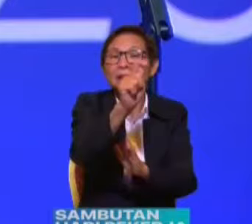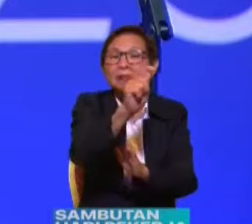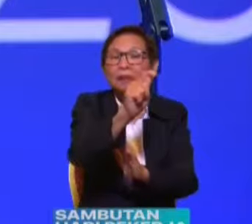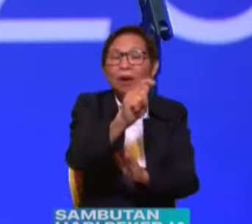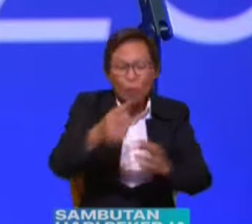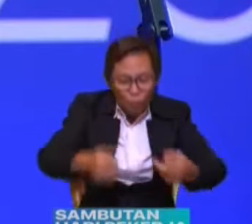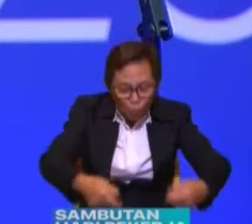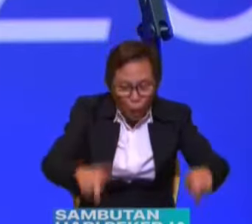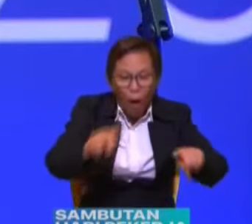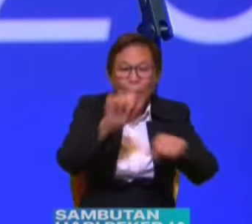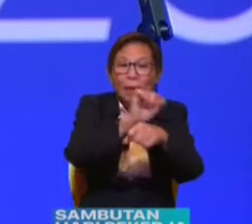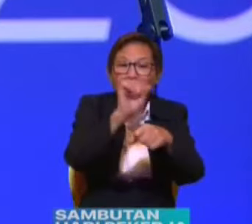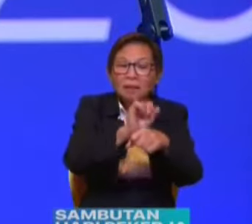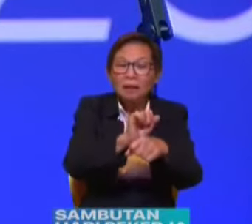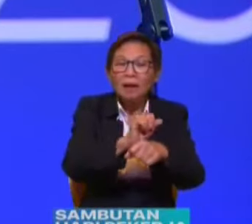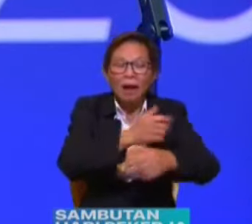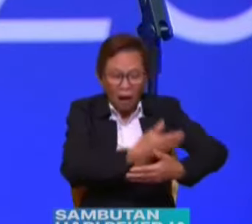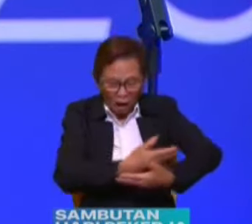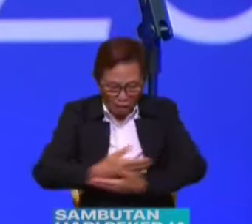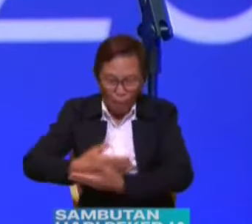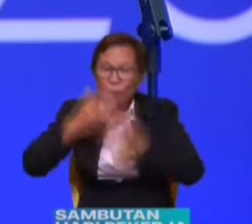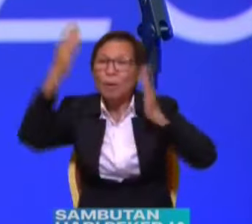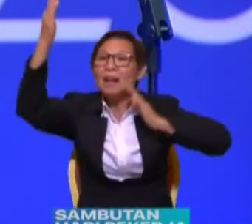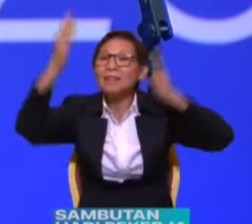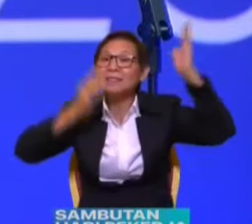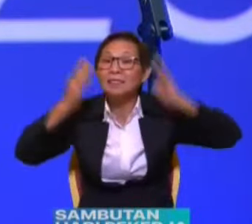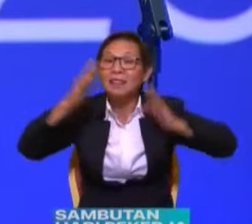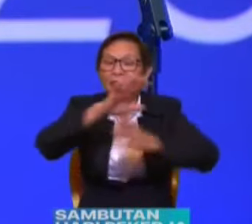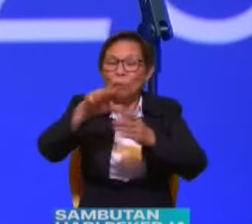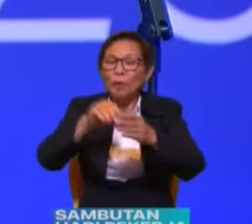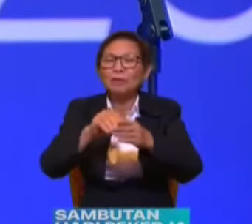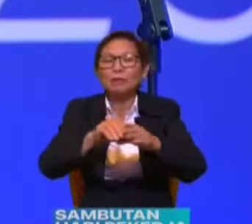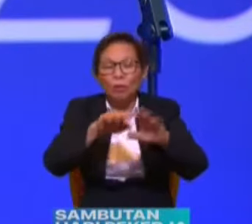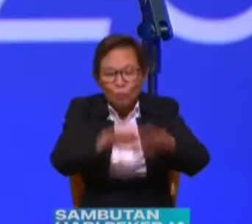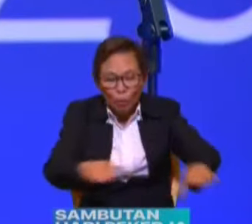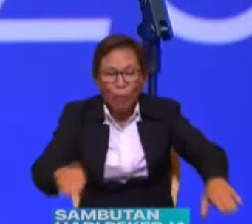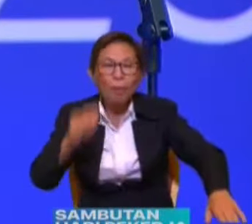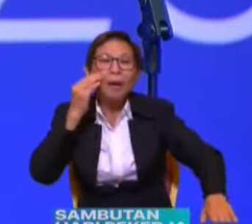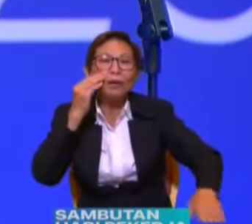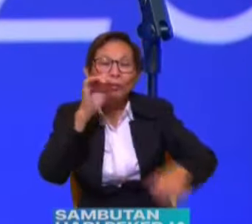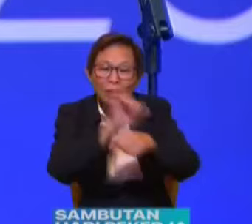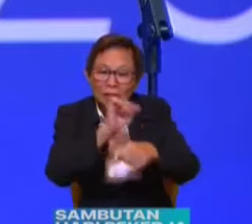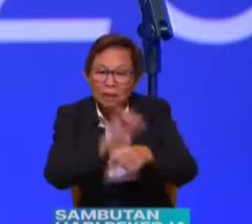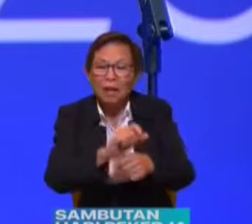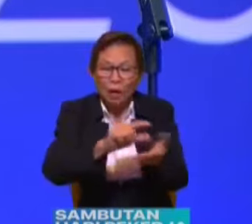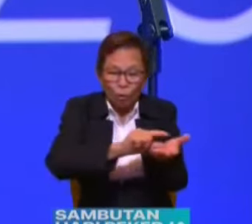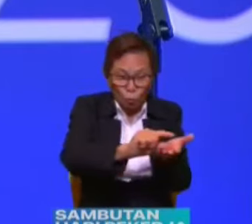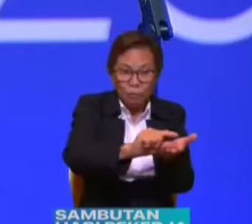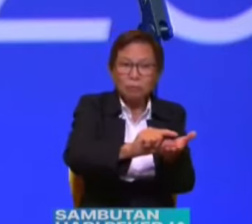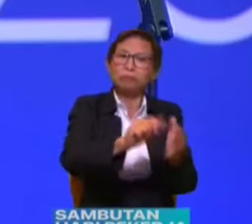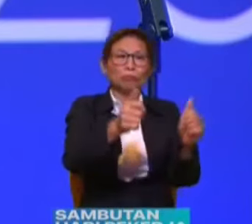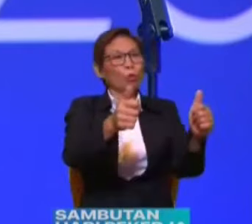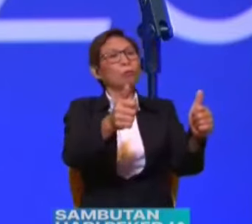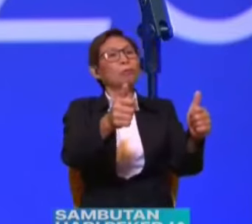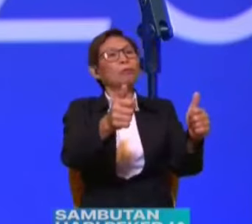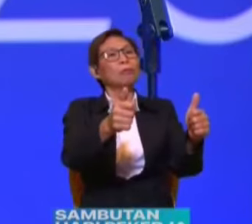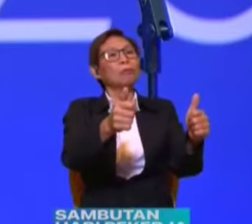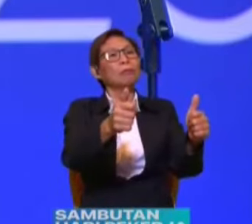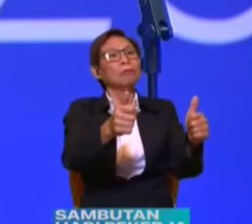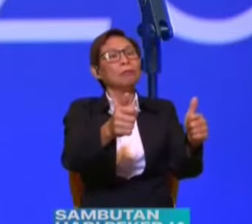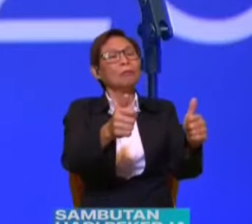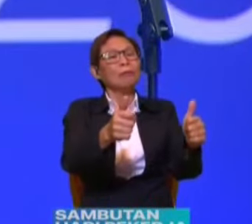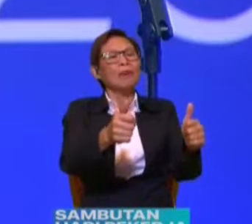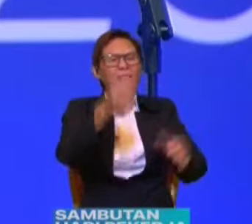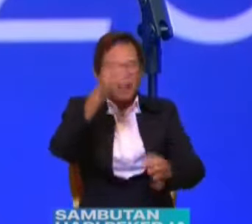memberikan peluang pekerjaan kepada anak tempatan, termasuk anak-anak Melayu. Tapi upahnya mesti Sabah. Tapi